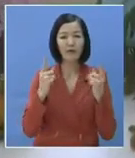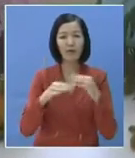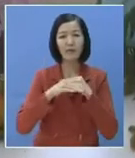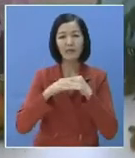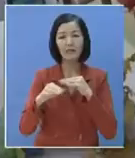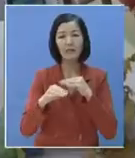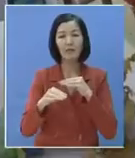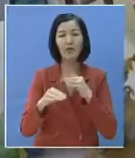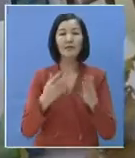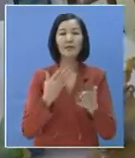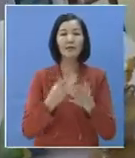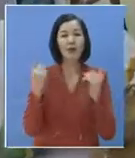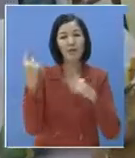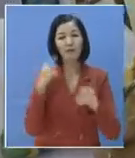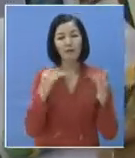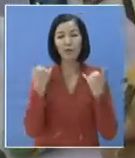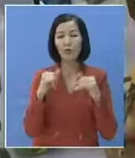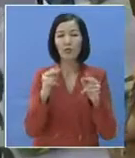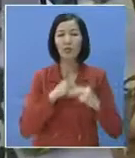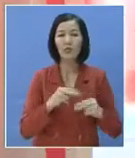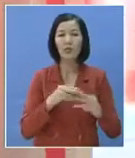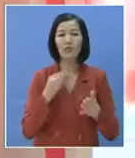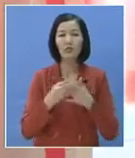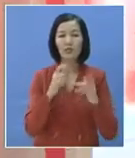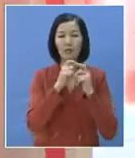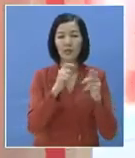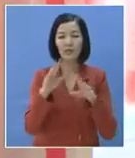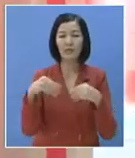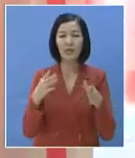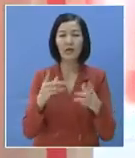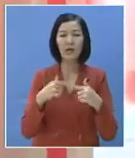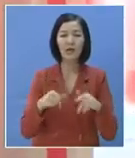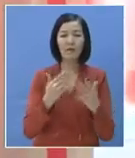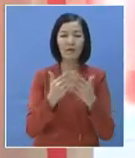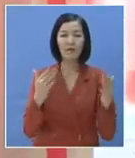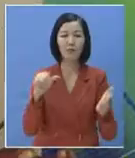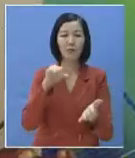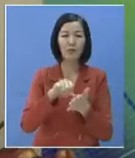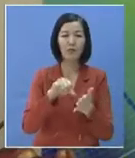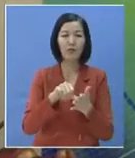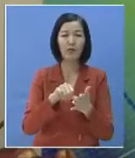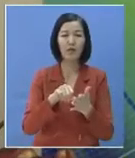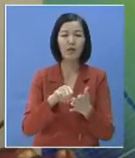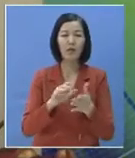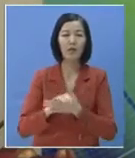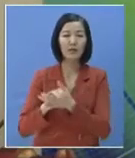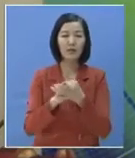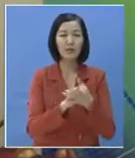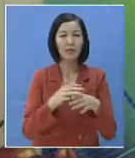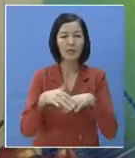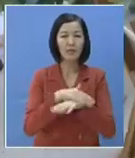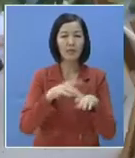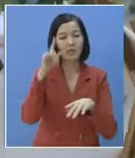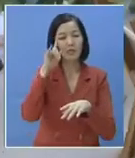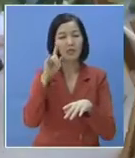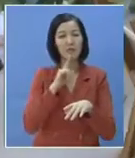местных яблок. Все авторы уникальных работ получили ценные призы. Организатором выставки выступила Ассамблея народа Казахстана